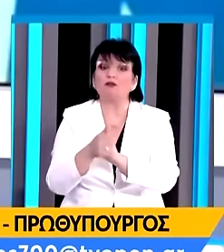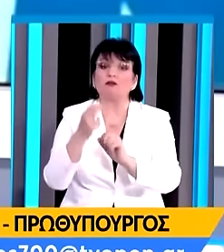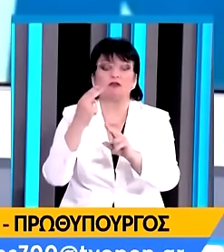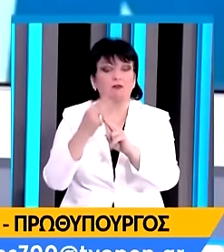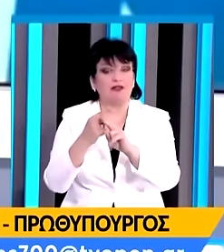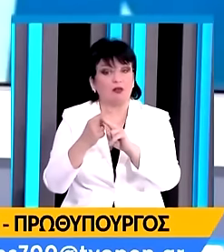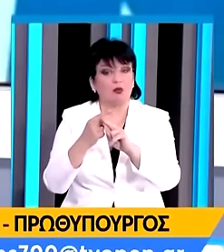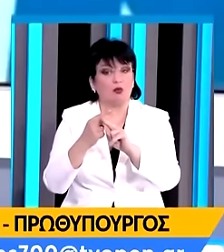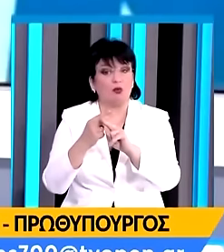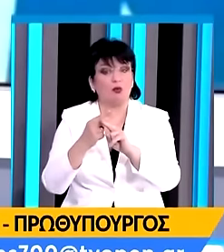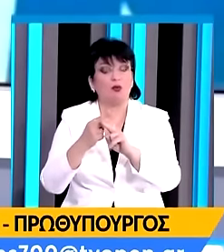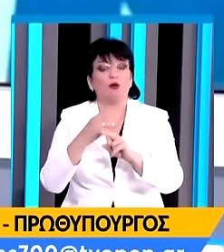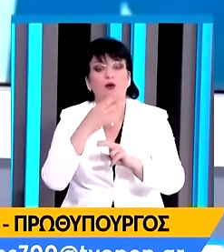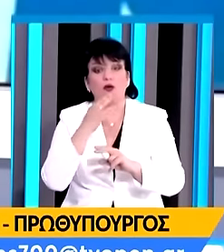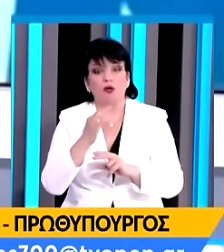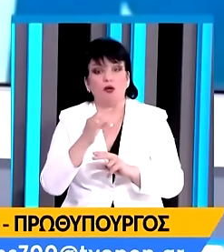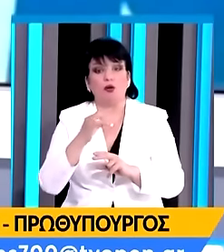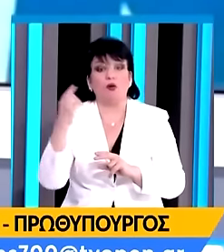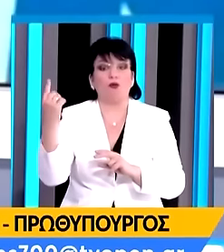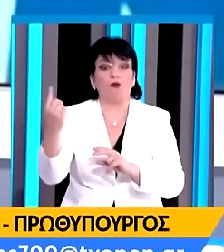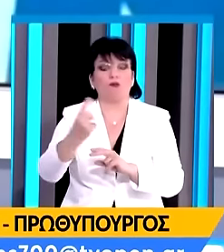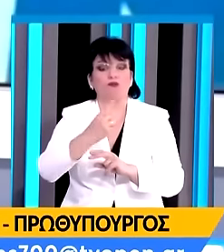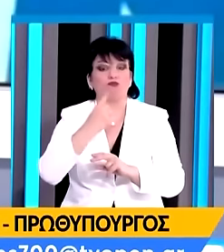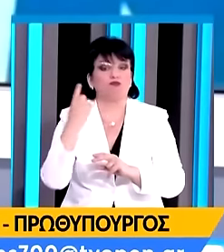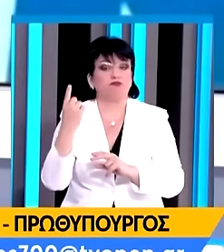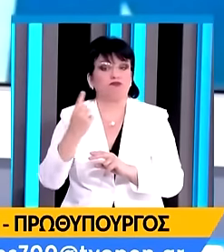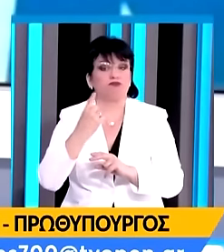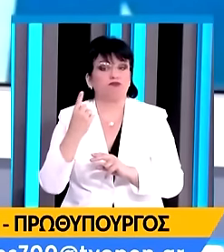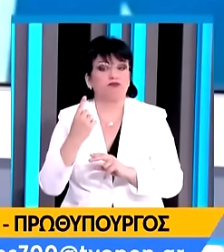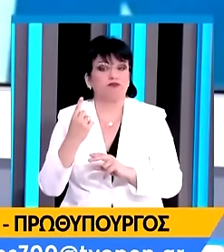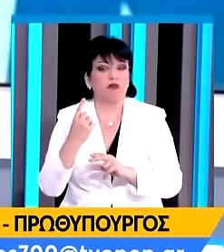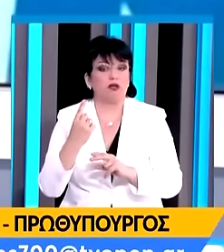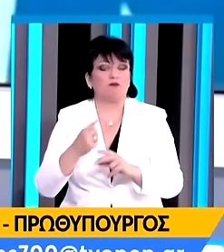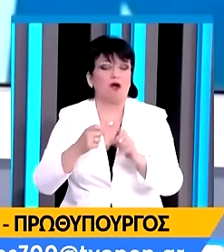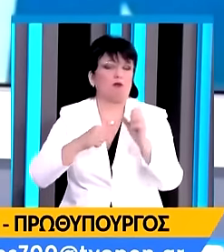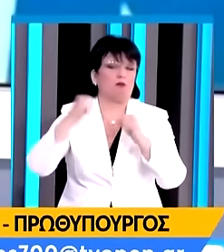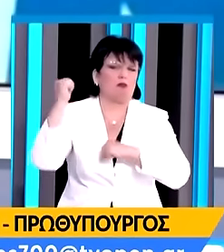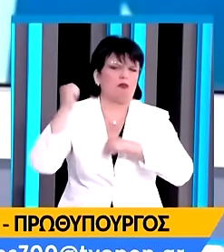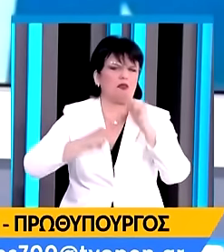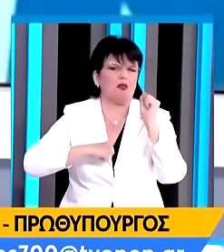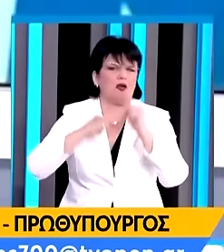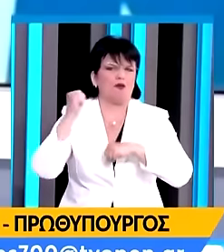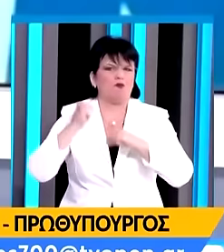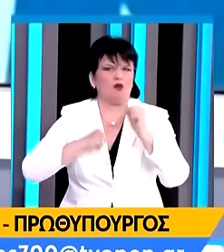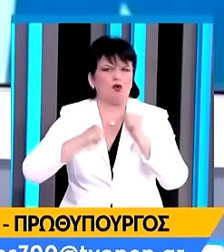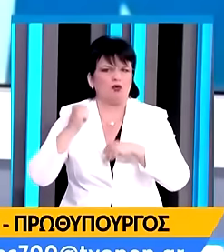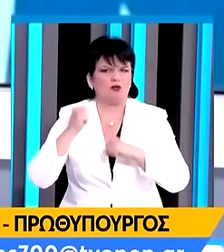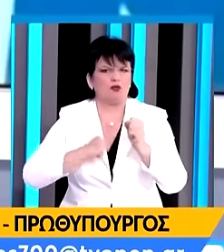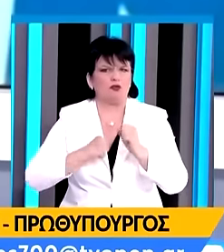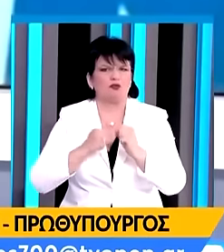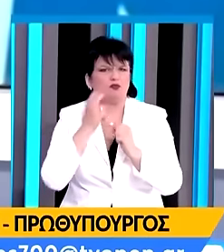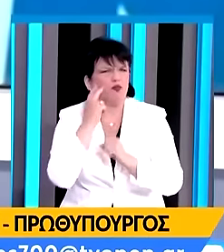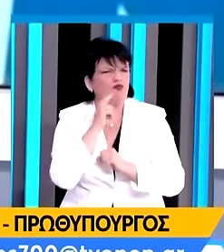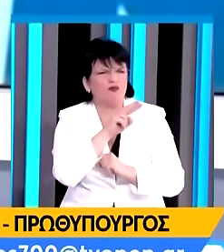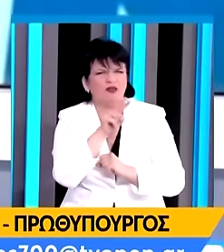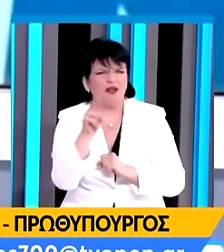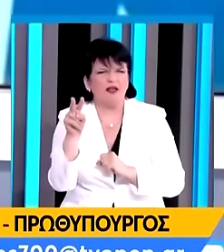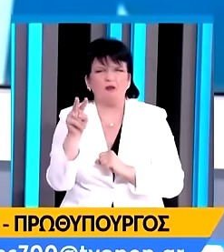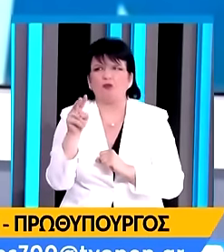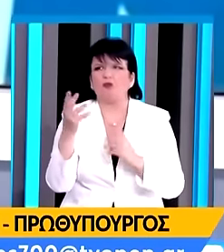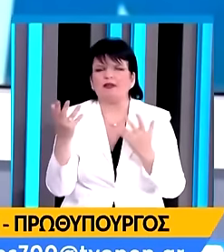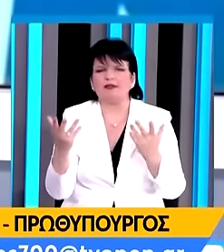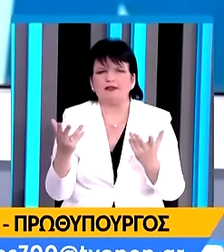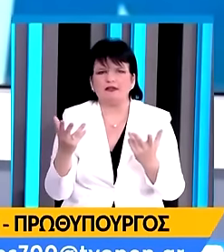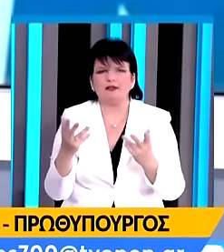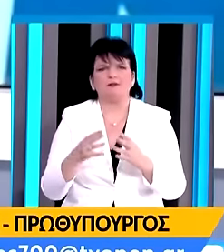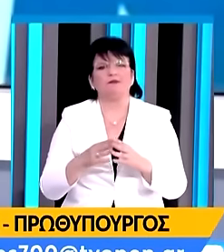ειδικά σε ένα περιβάλλον μεγάλων γεωπολιτικών προκλήσεων. Διαφωνούμε και για το πώς βλέπουμε την ευρύτερη γειτονιά